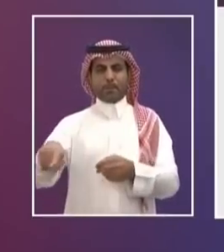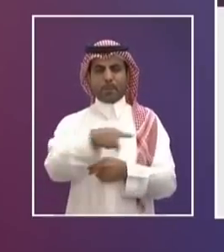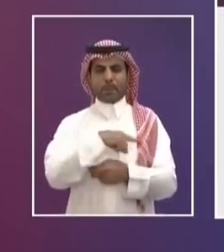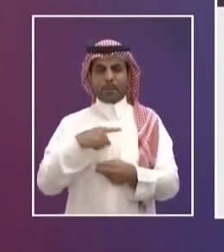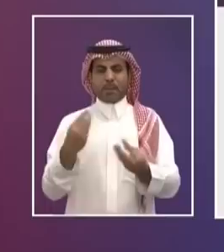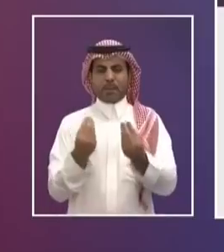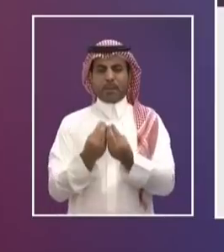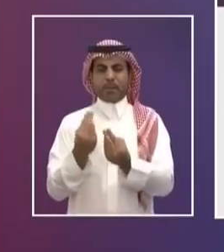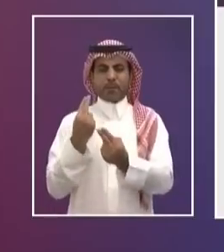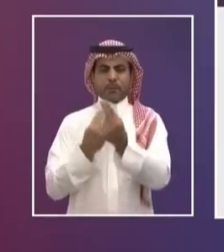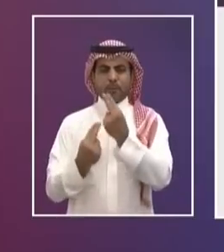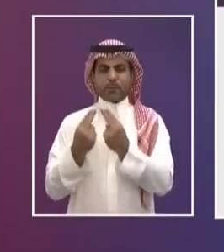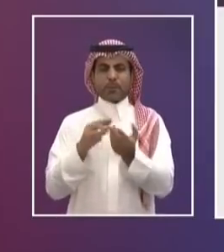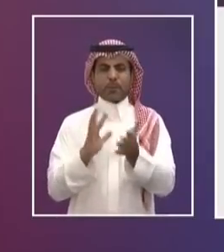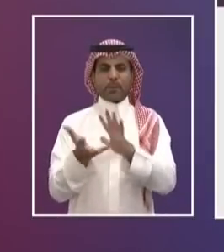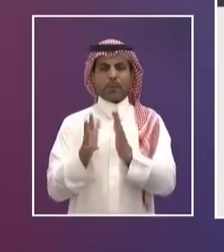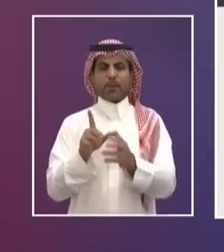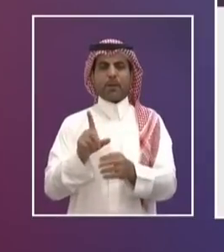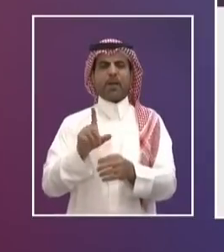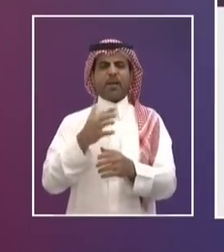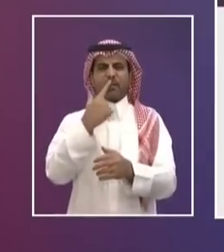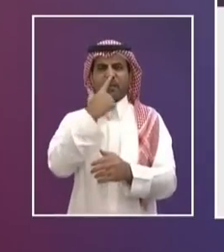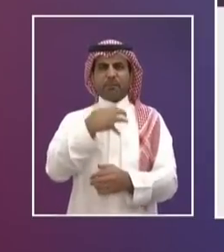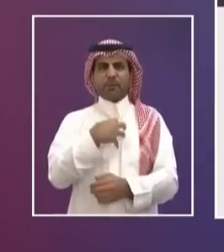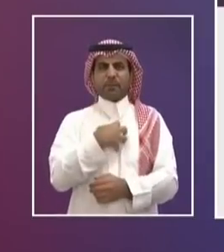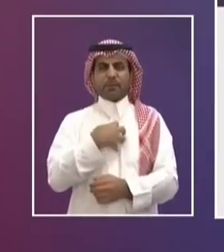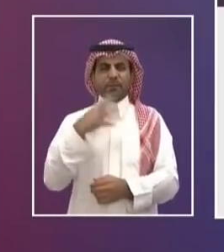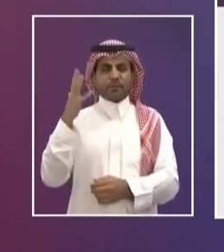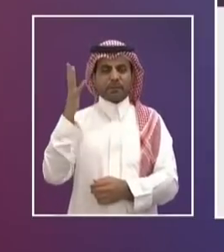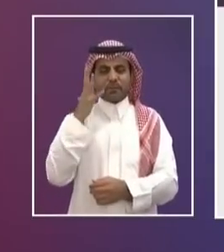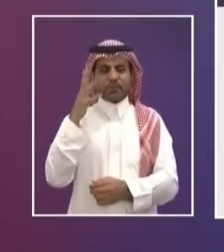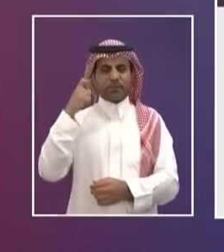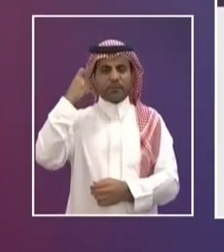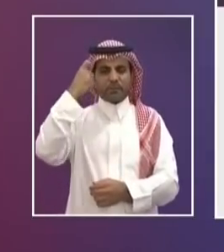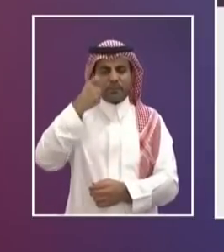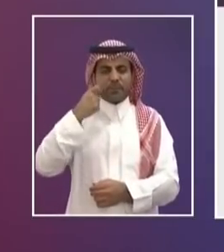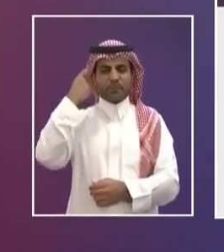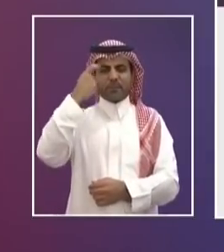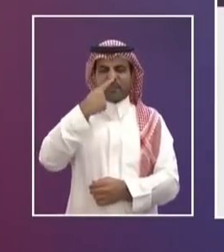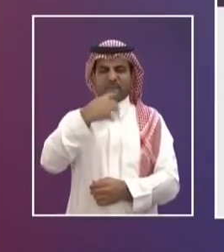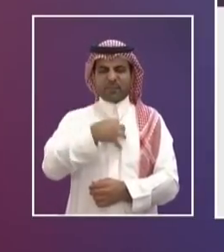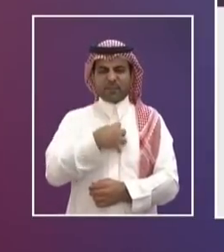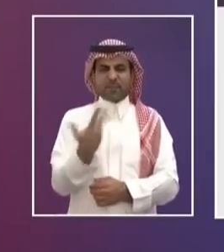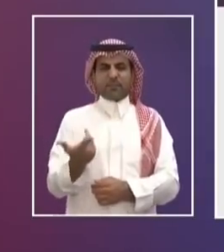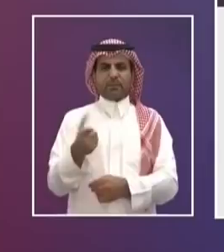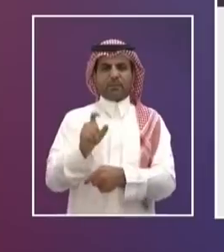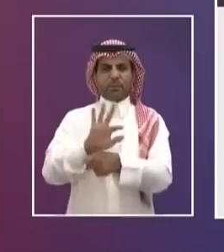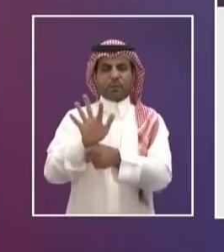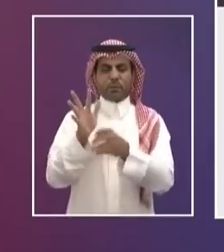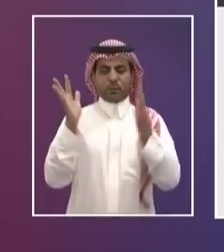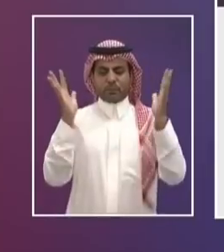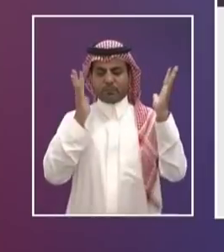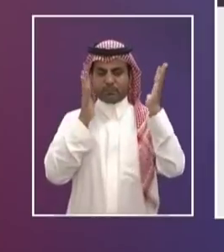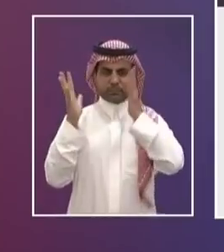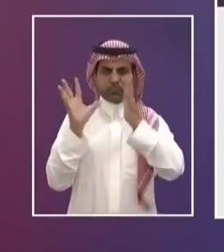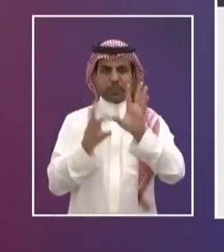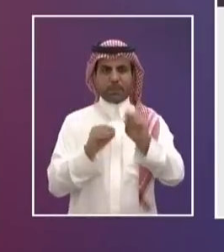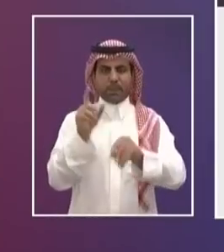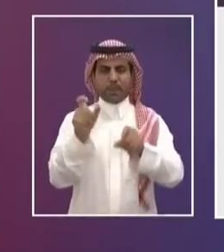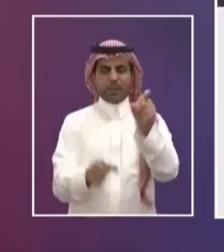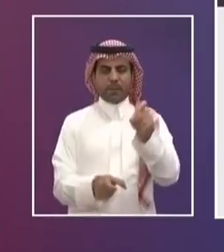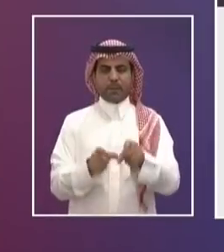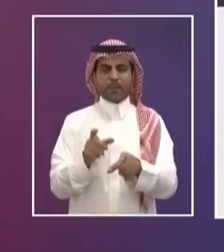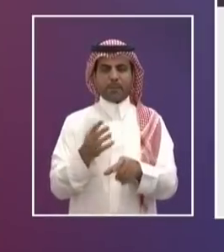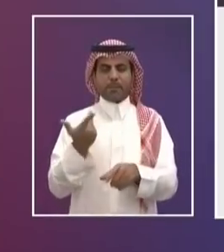وتصلنا عن الشعور بالقلق النفسي والمخاوف الذي ينتاب البعض منا،